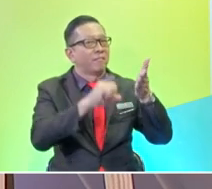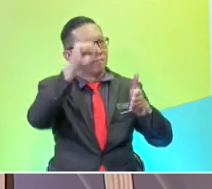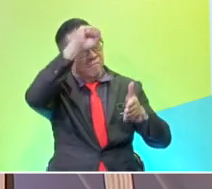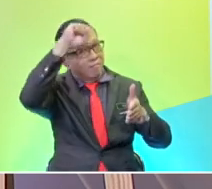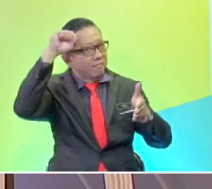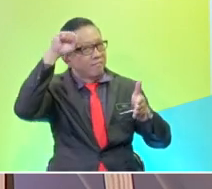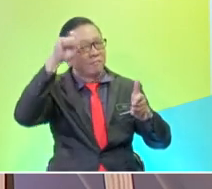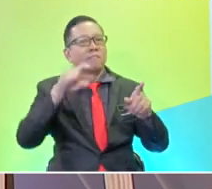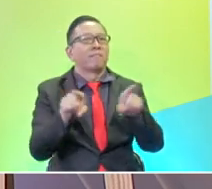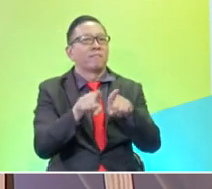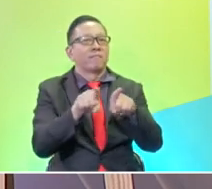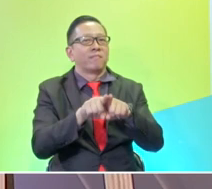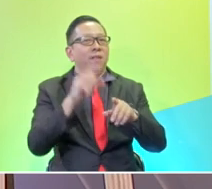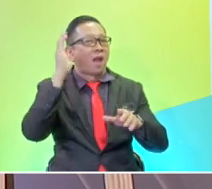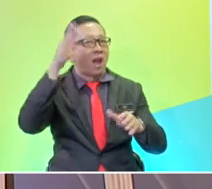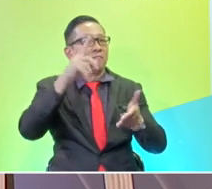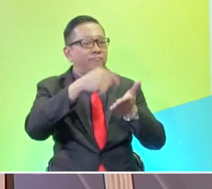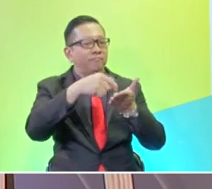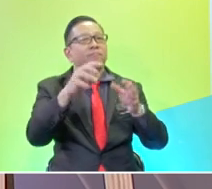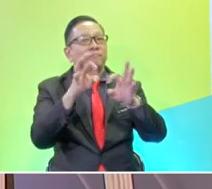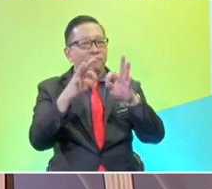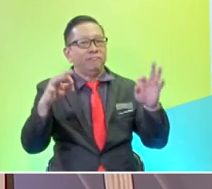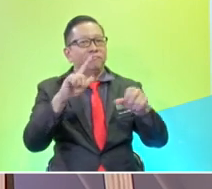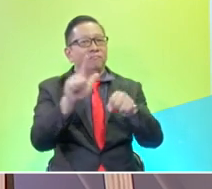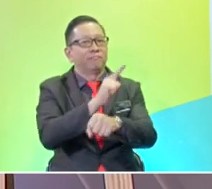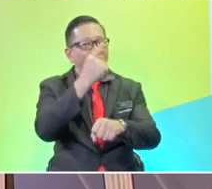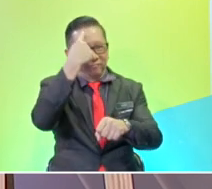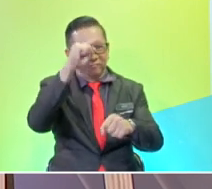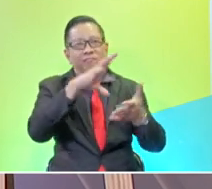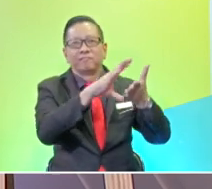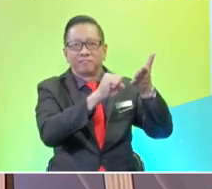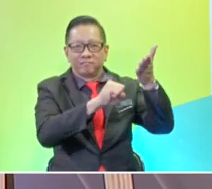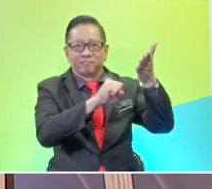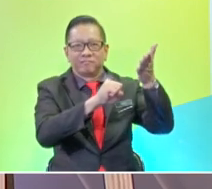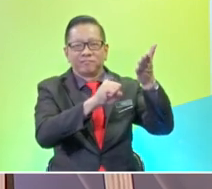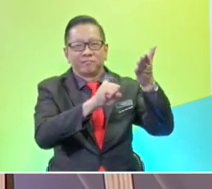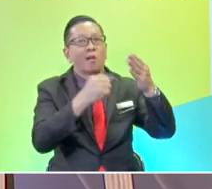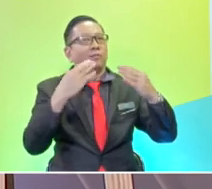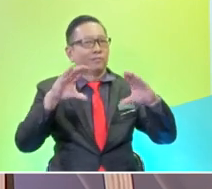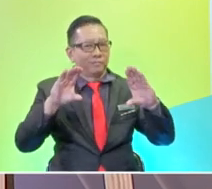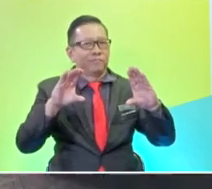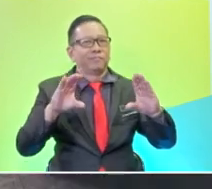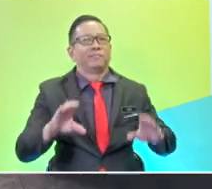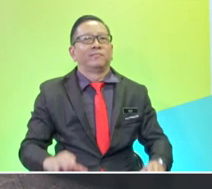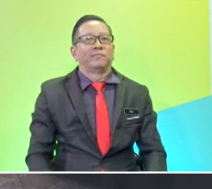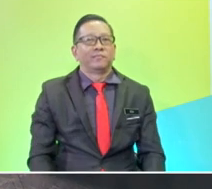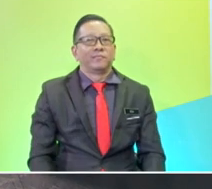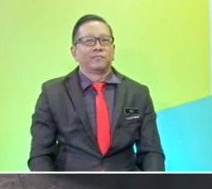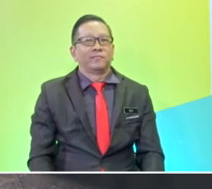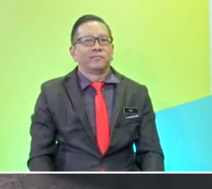menulis ayat matematika untuk operasi tolak coba kita coba boleh Ta Oke